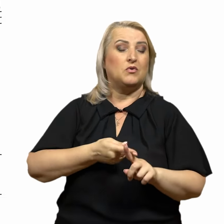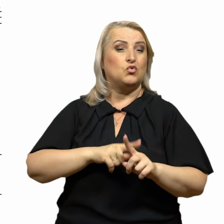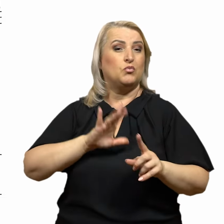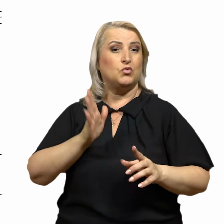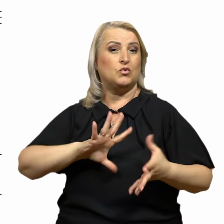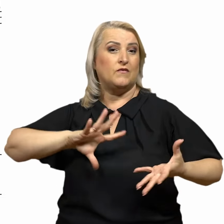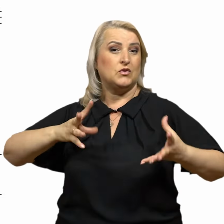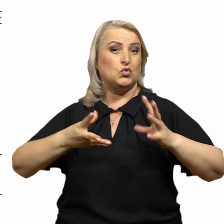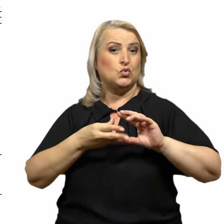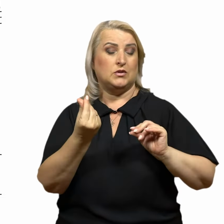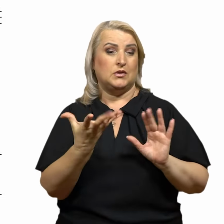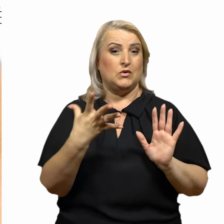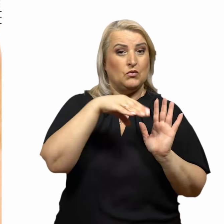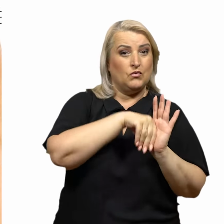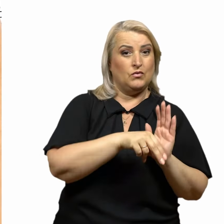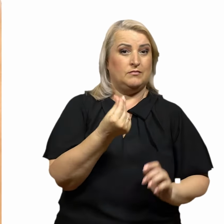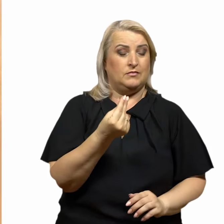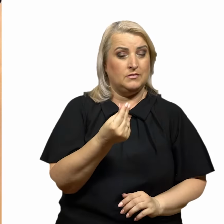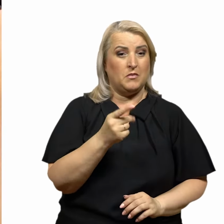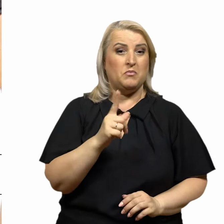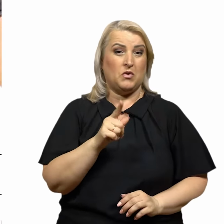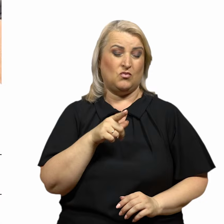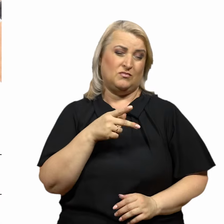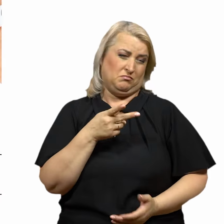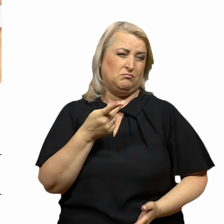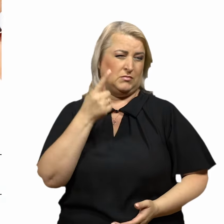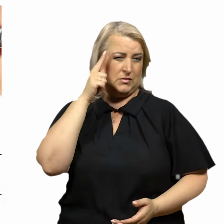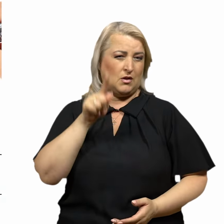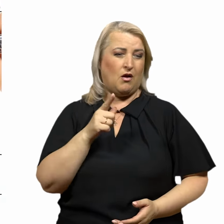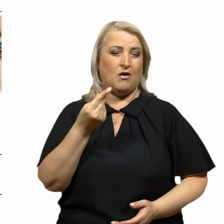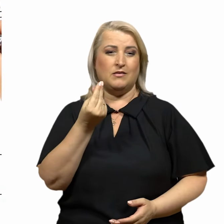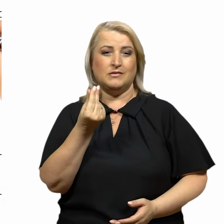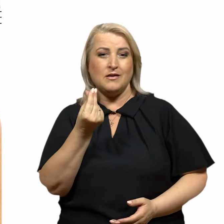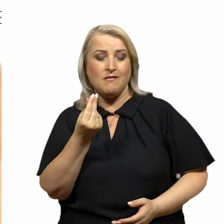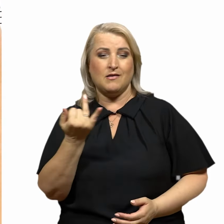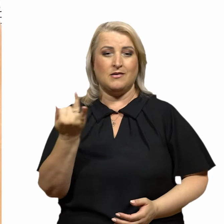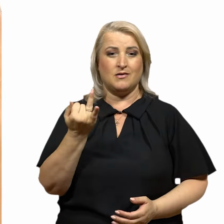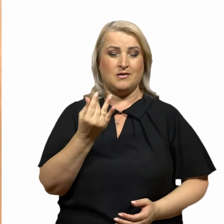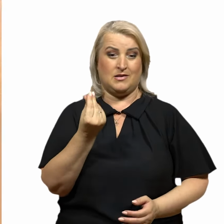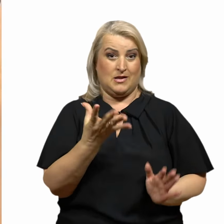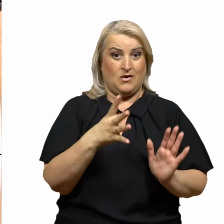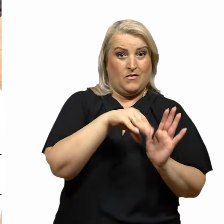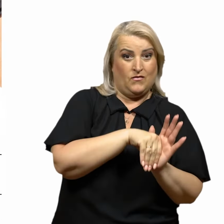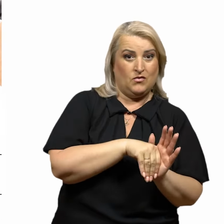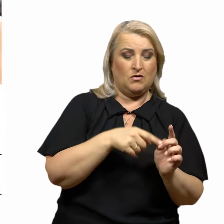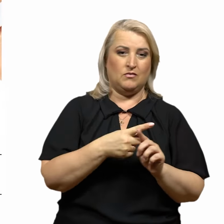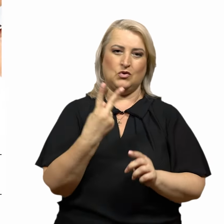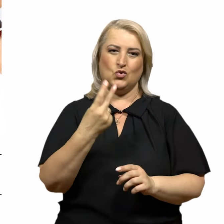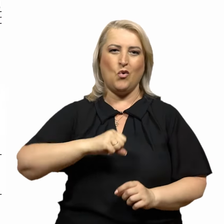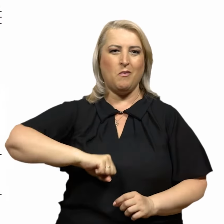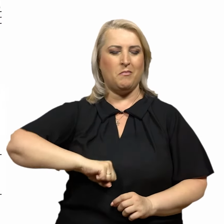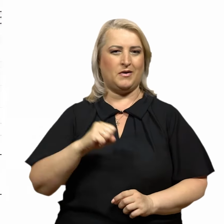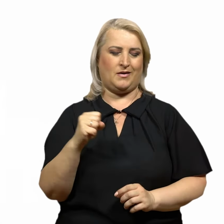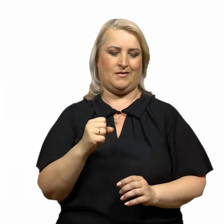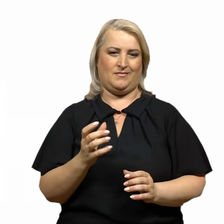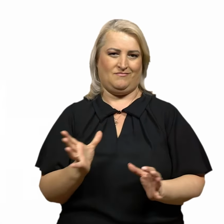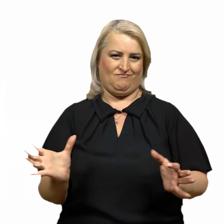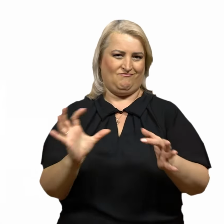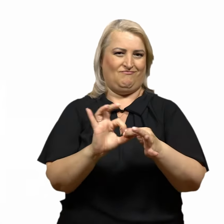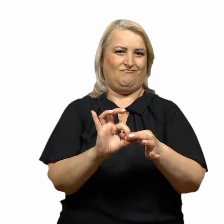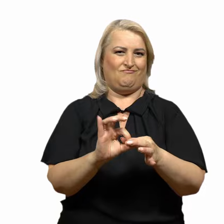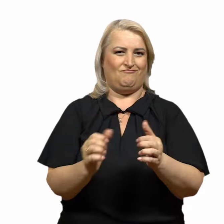urma investirii banilor noștri. Pentru că, vezi tu, economiile și investițiile sunt doi prieteni de nedăspărțit.